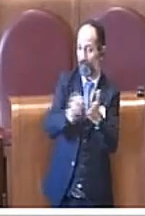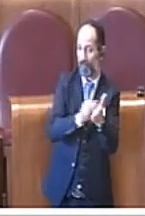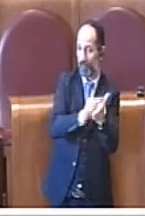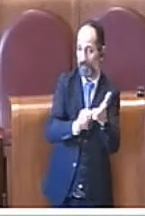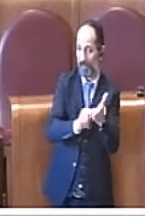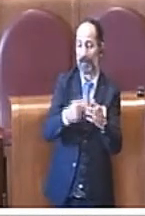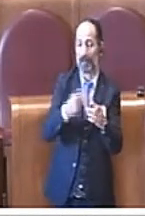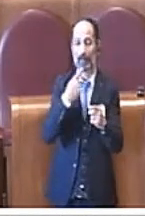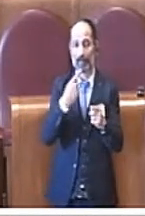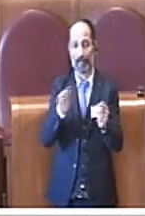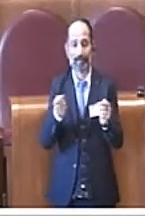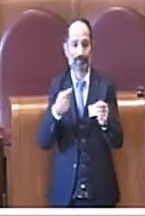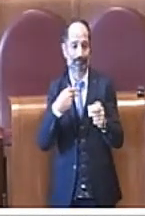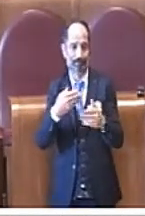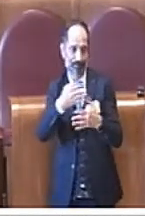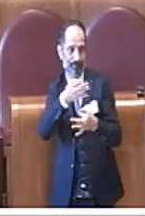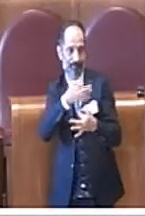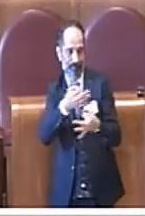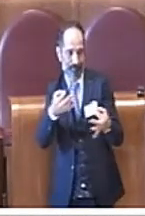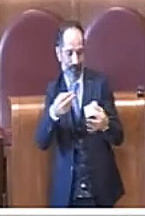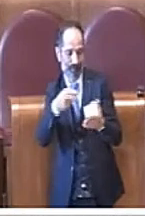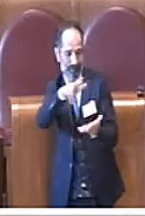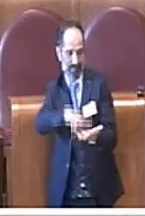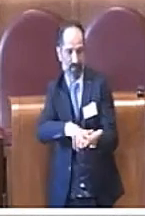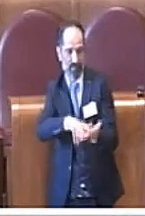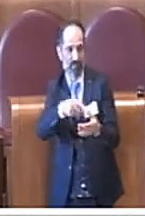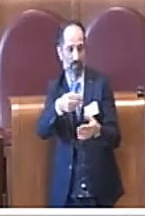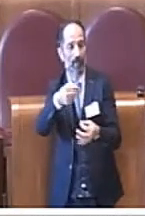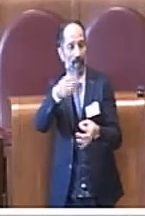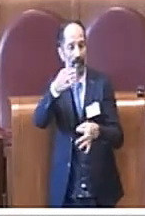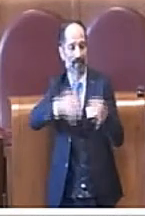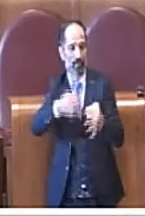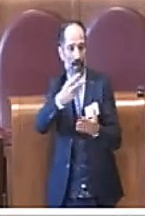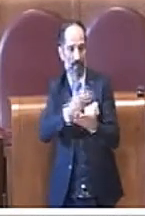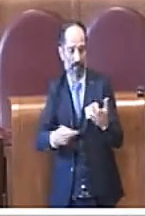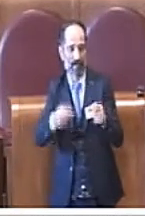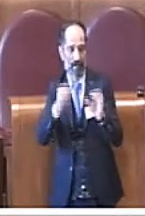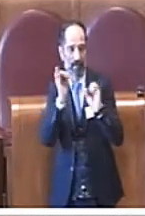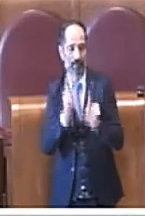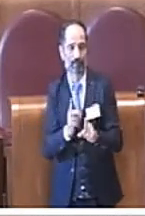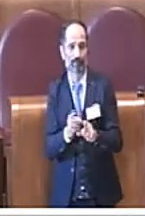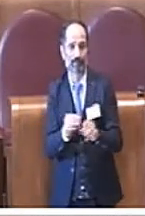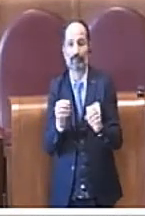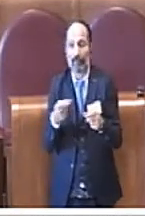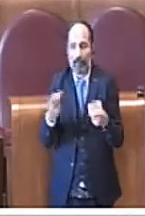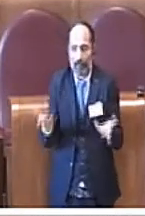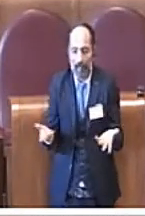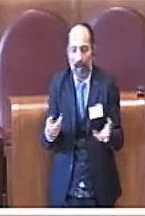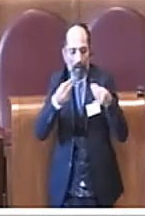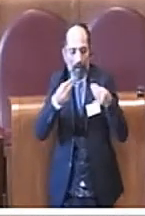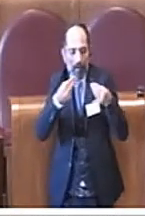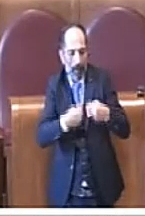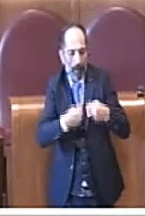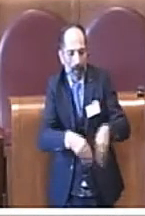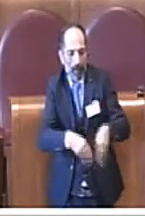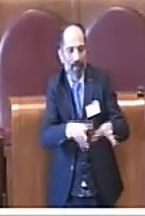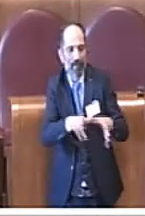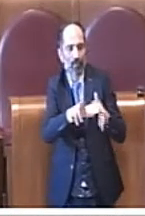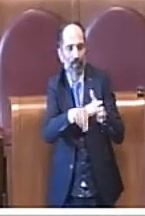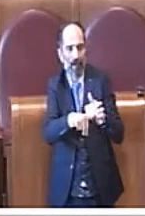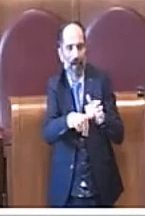per onorare quello che è stato deciso dal Tribunale fallimentare. Sì, è stato perso il tempo,